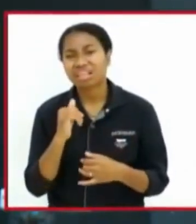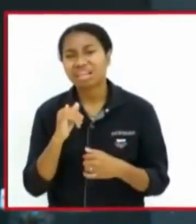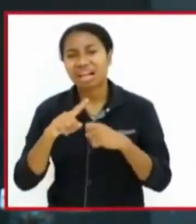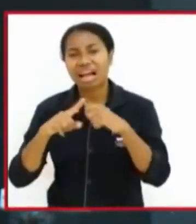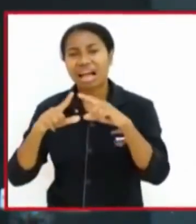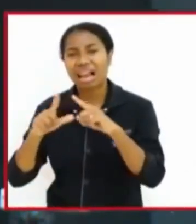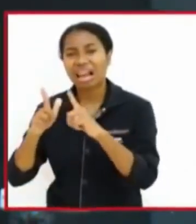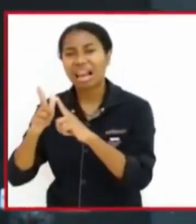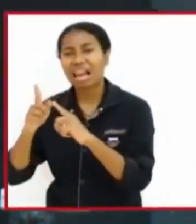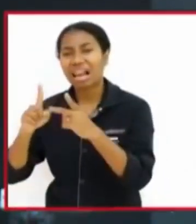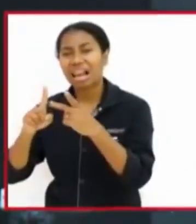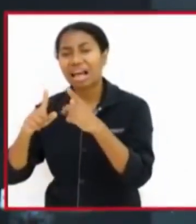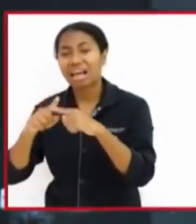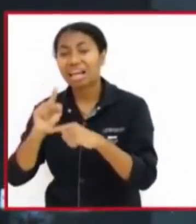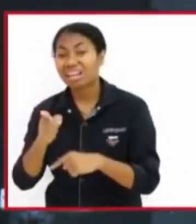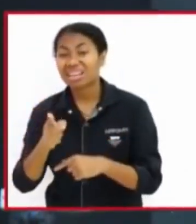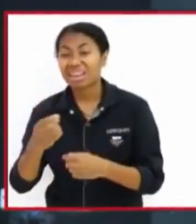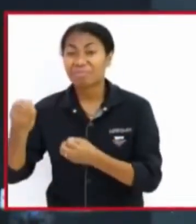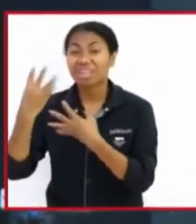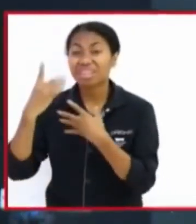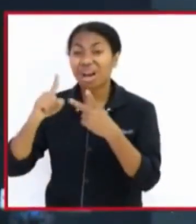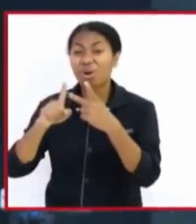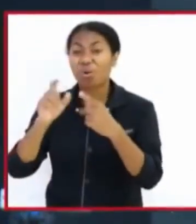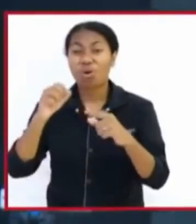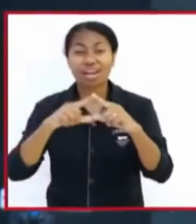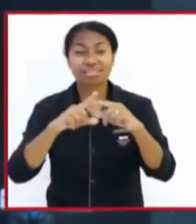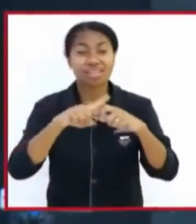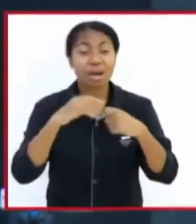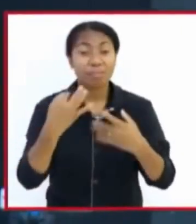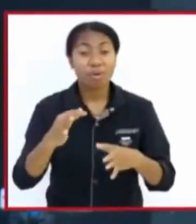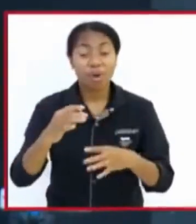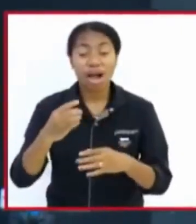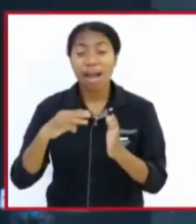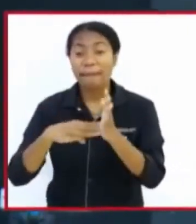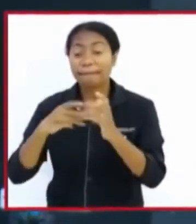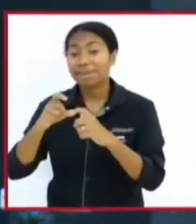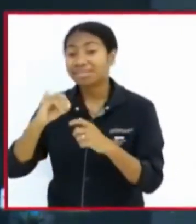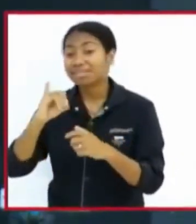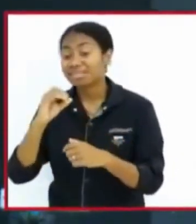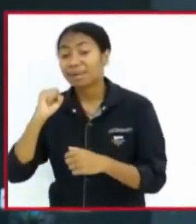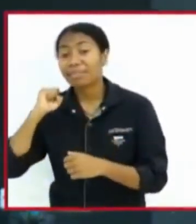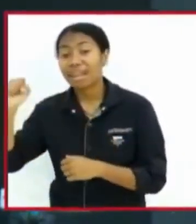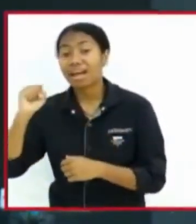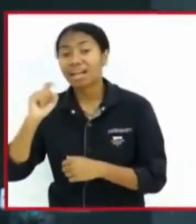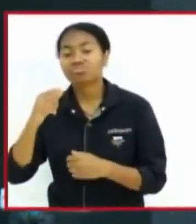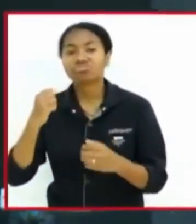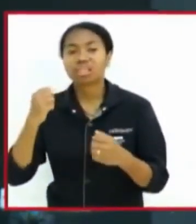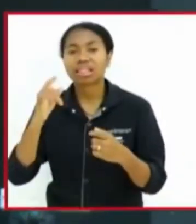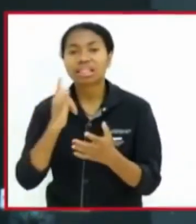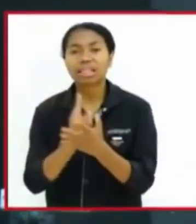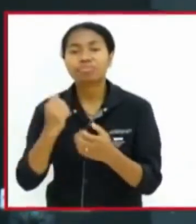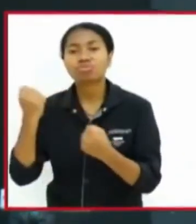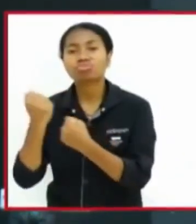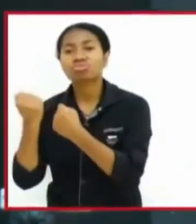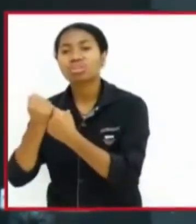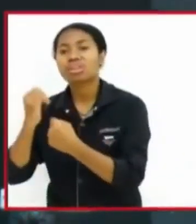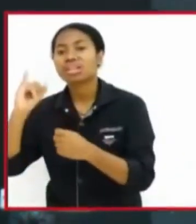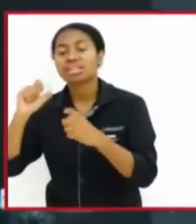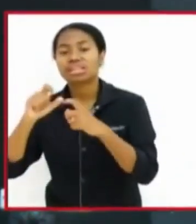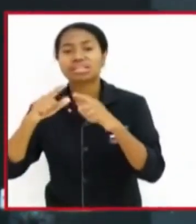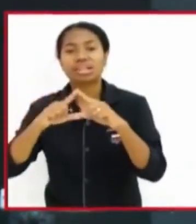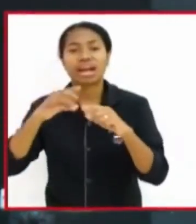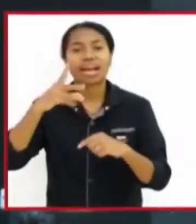berita hoax bahwa Mesir sudah menang mereka tetap gempur Israel dan akibatnya kerugian banyak